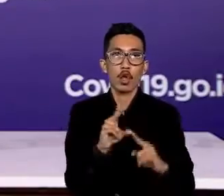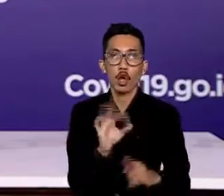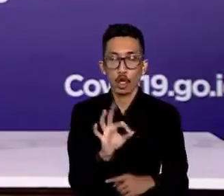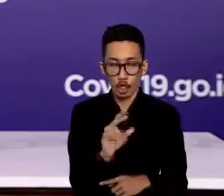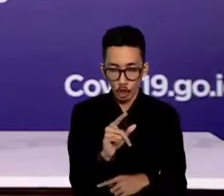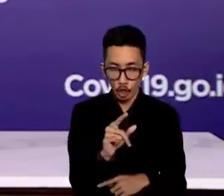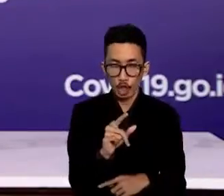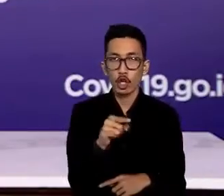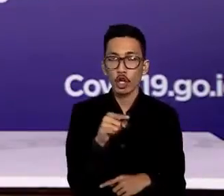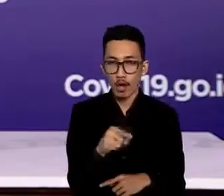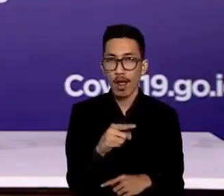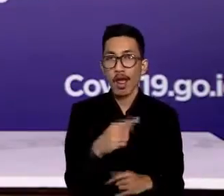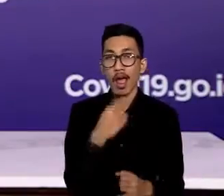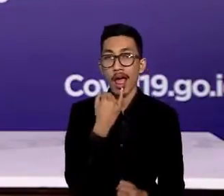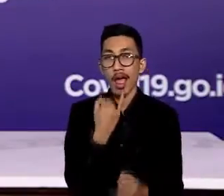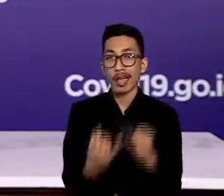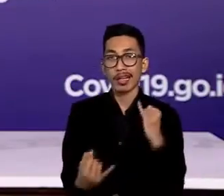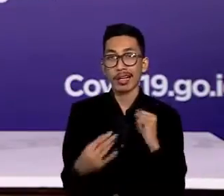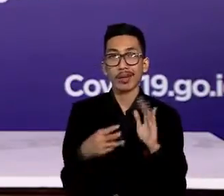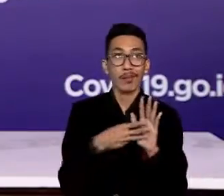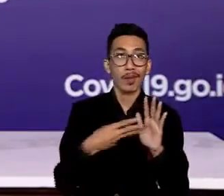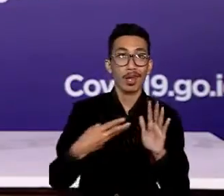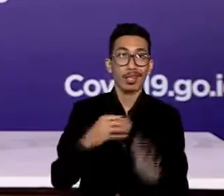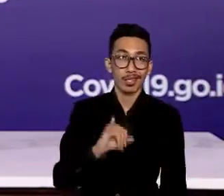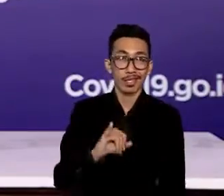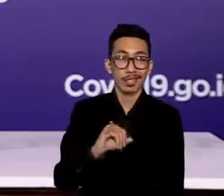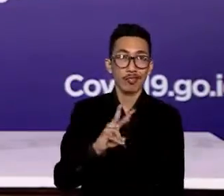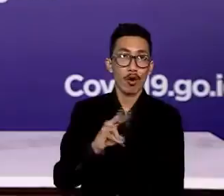awal akhir bulan Mei